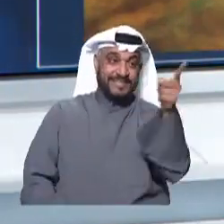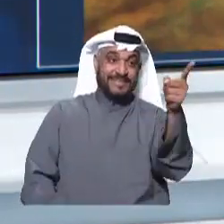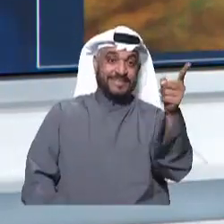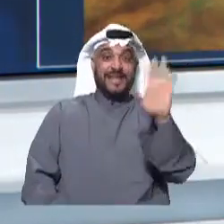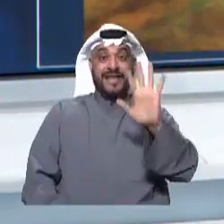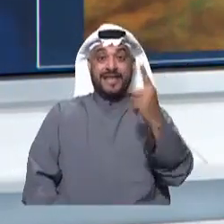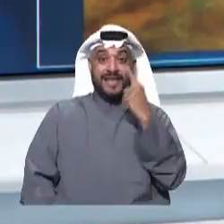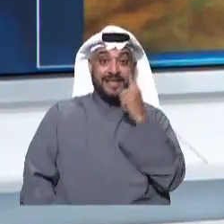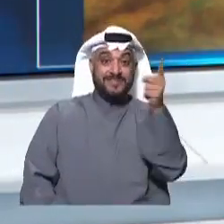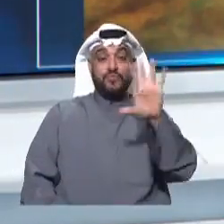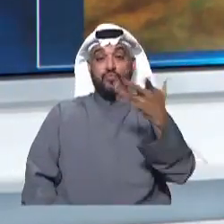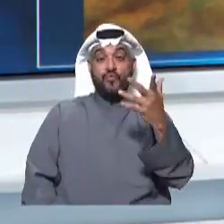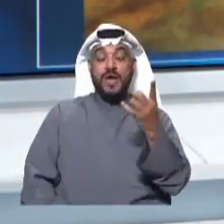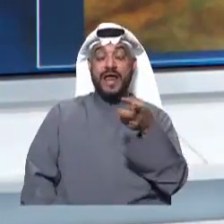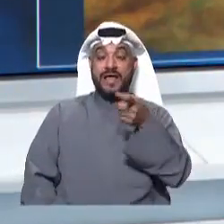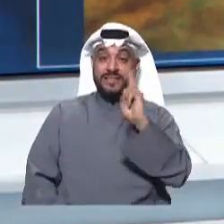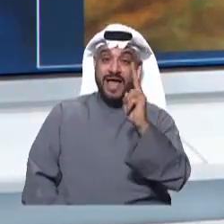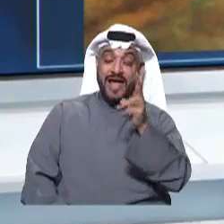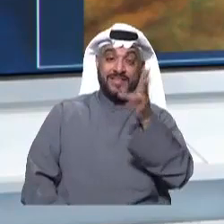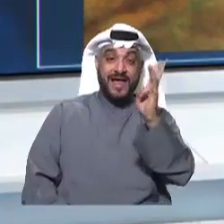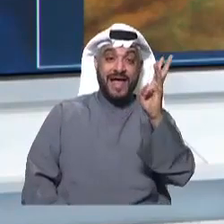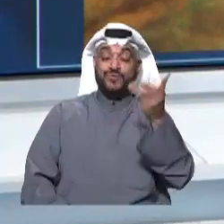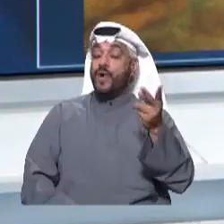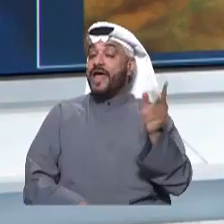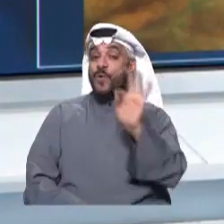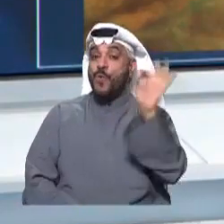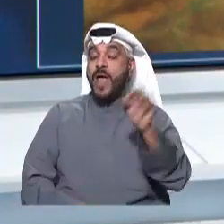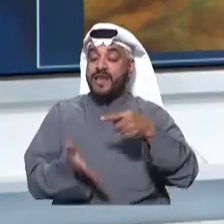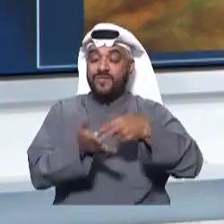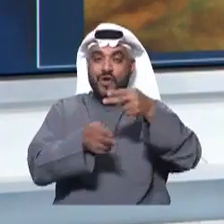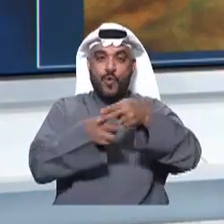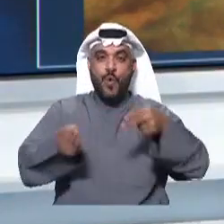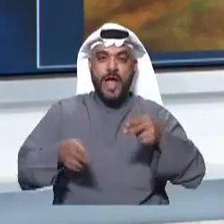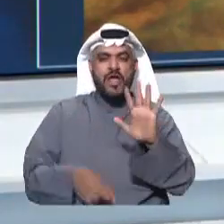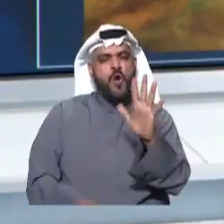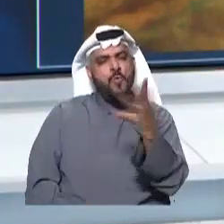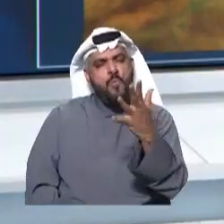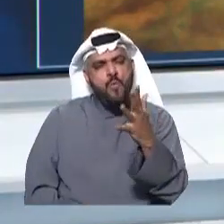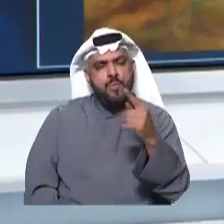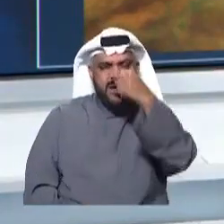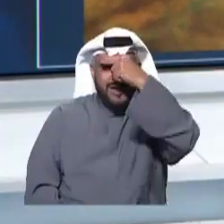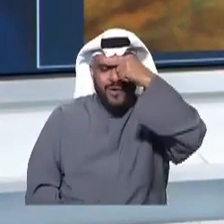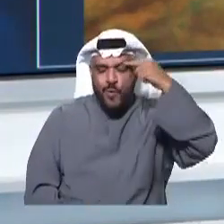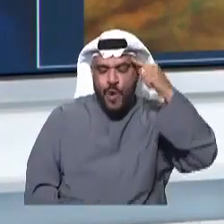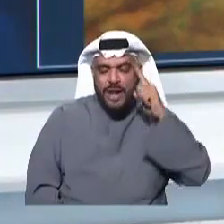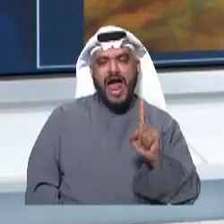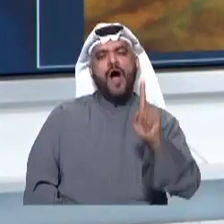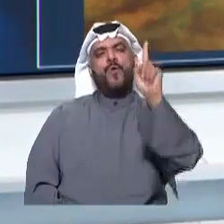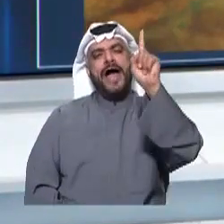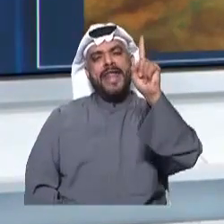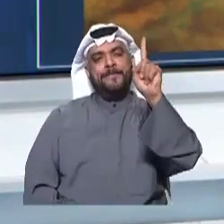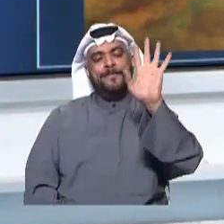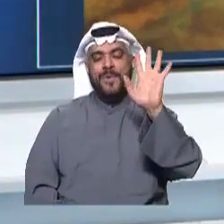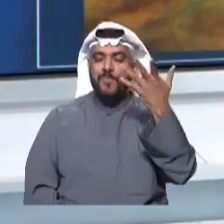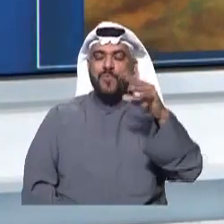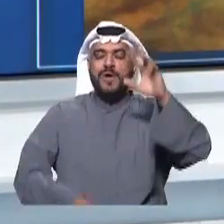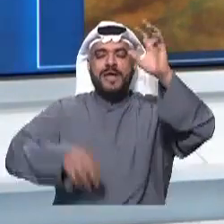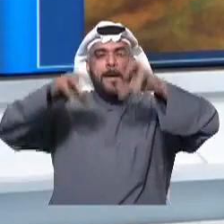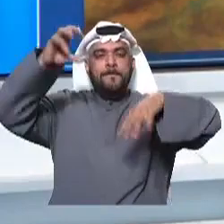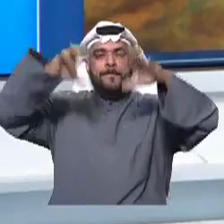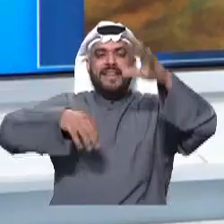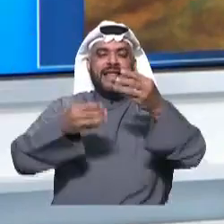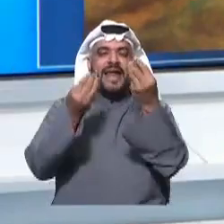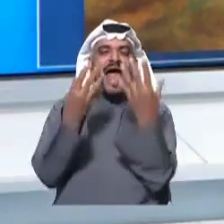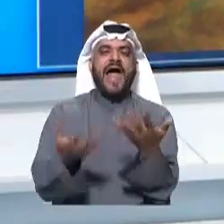السواحل والجزر. أجواء غائمة جزئيا وفرص لأمطار خفيفة متفرقة متوقعينها منتصف نهار الغد على بعض